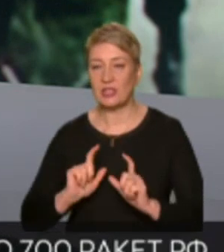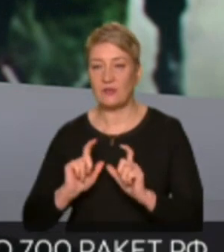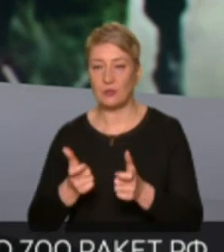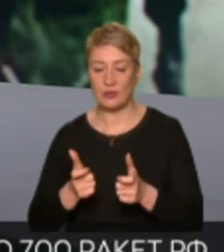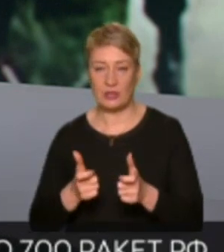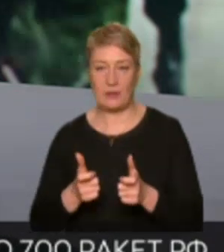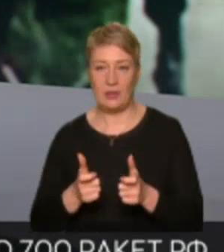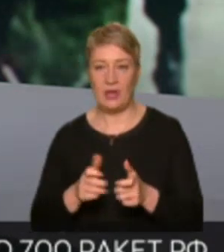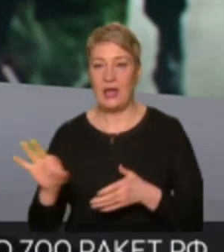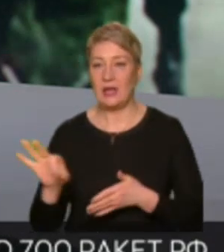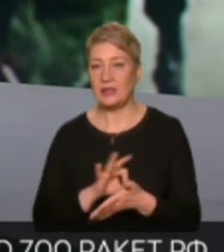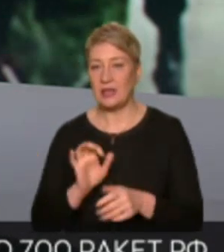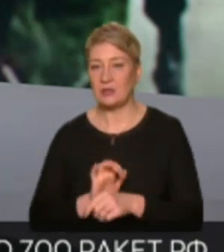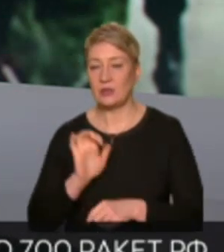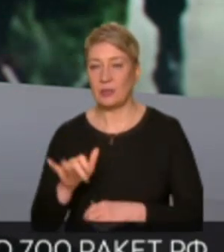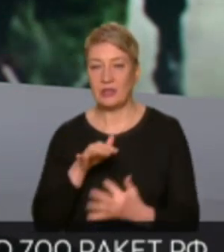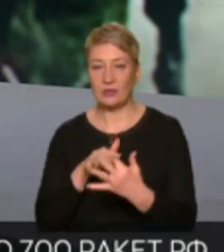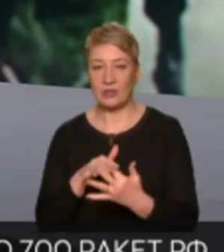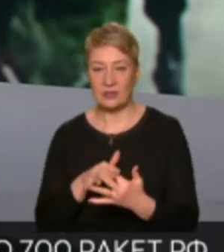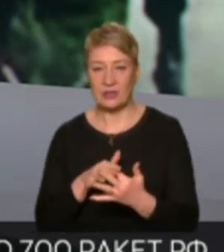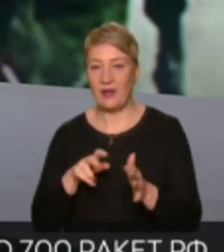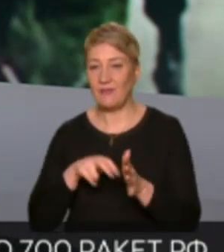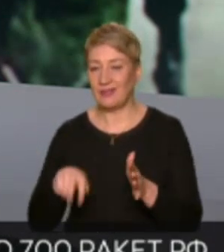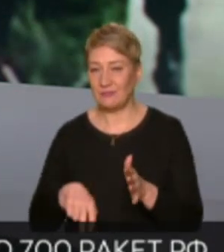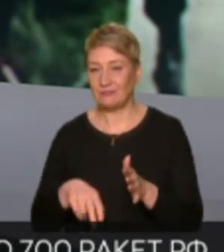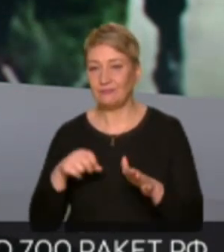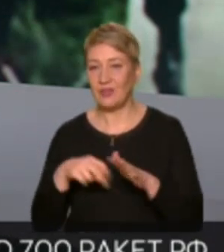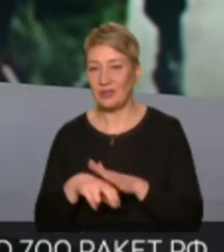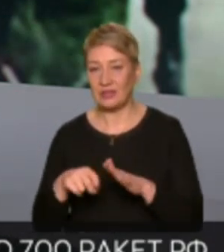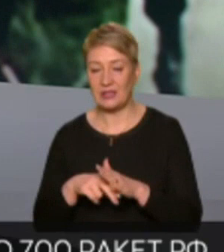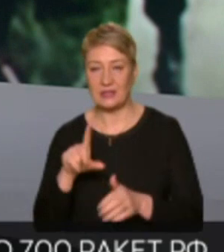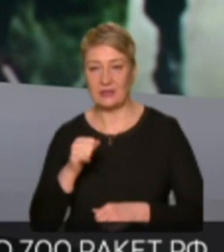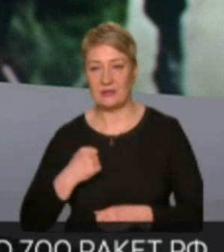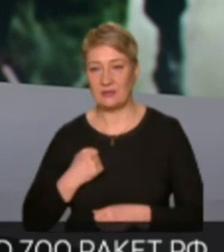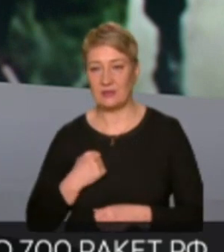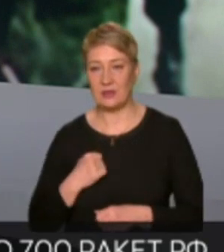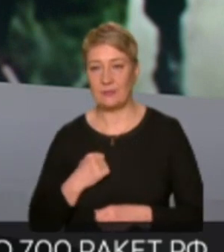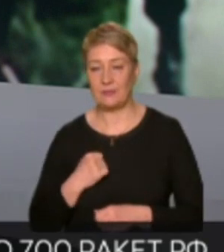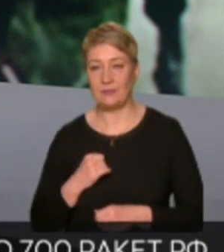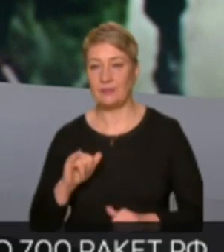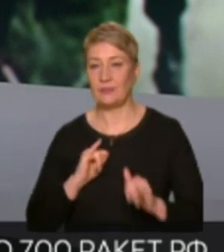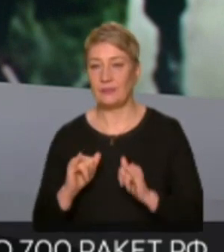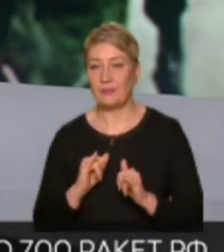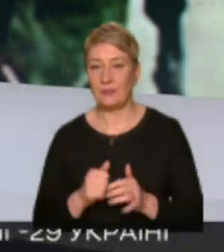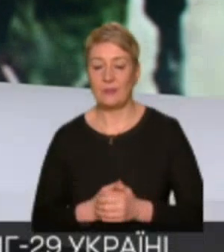більше негайну відправку на фронт. Ухилянтів від мобілізації в ЗСУ зневажливо звуть сайгаками.